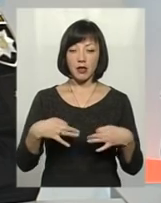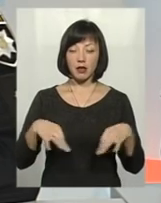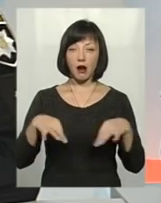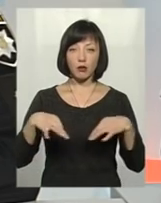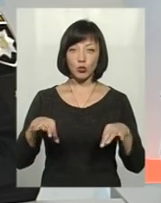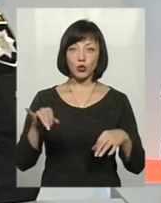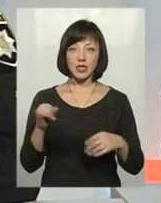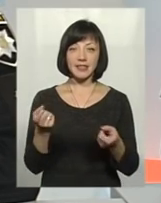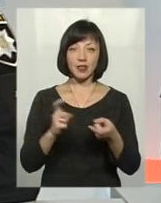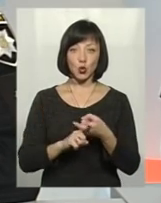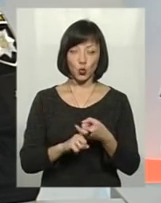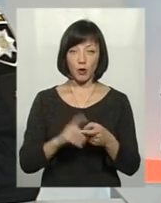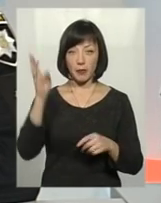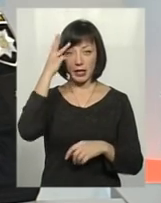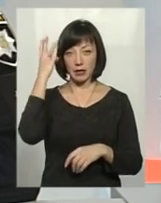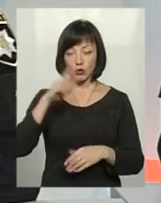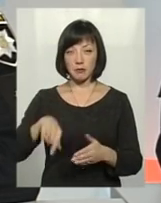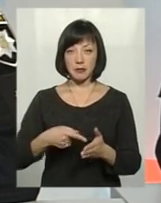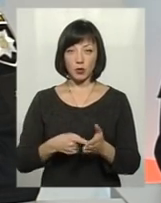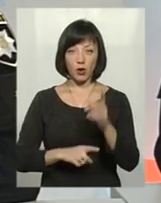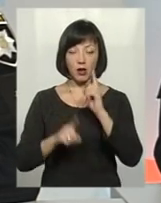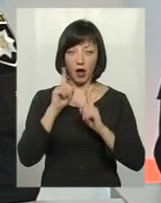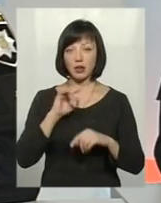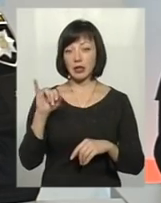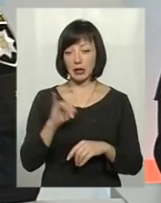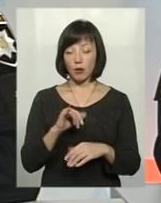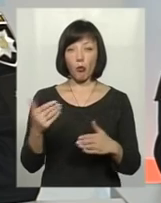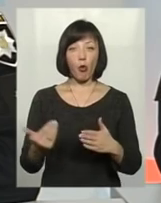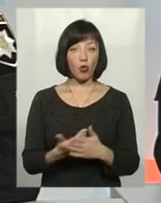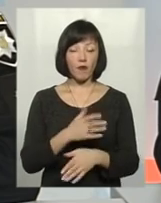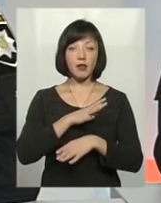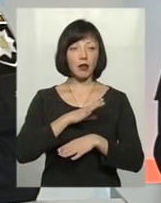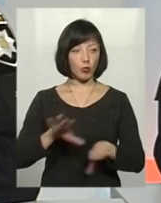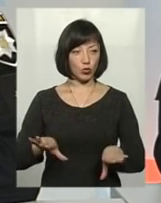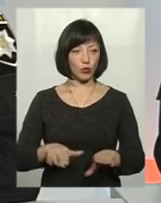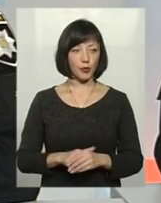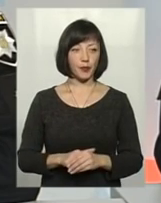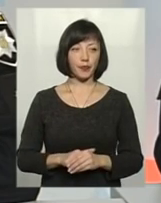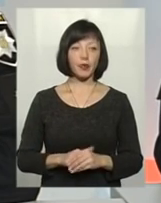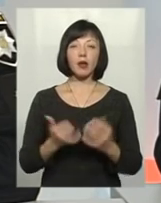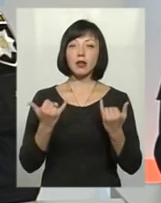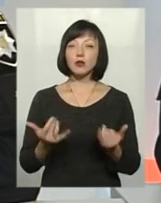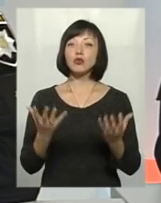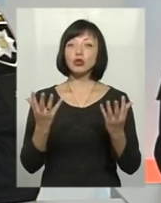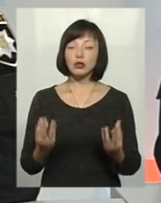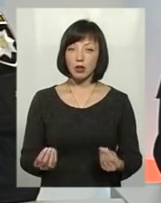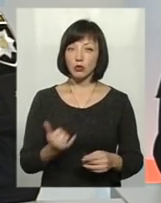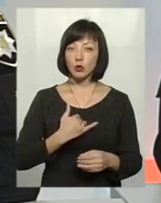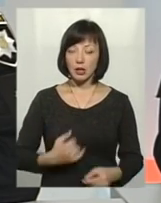транспорту та зв'язку Хмельницької міської ради, і поновлені вони не були. У нас на сьогоднішній день